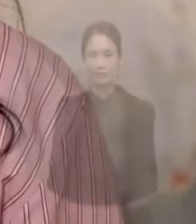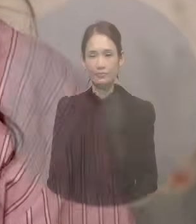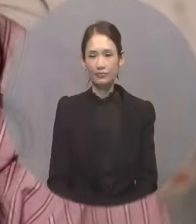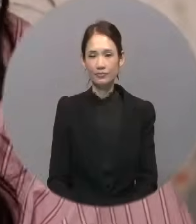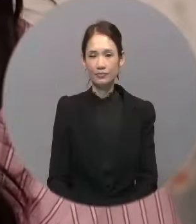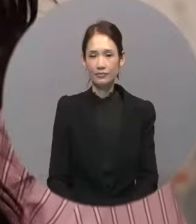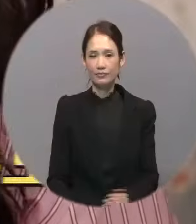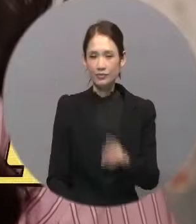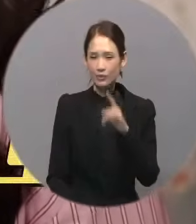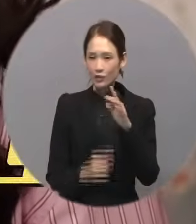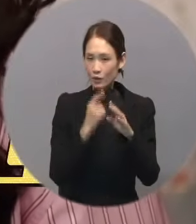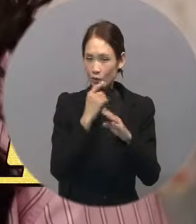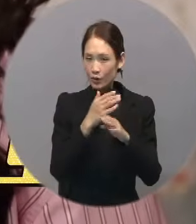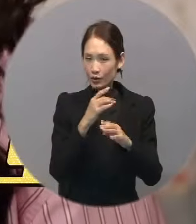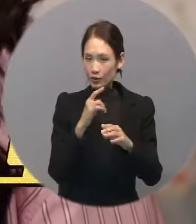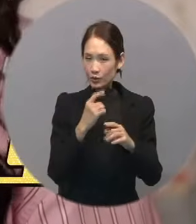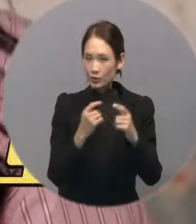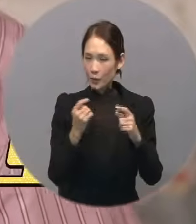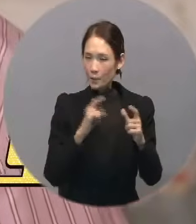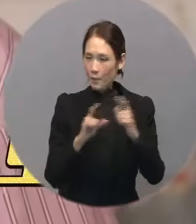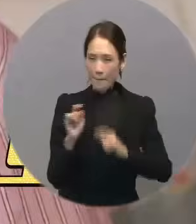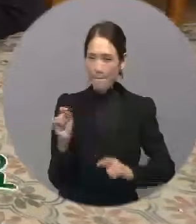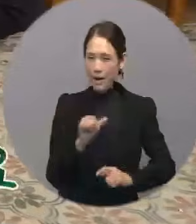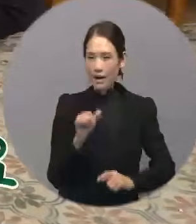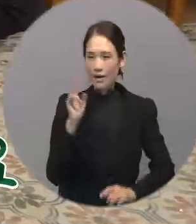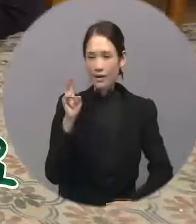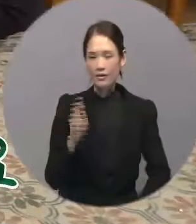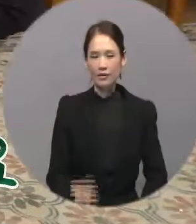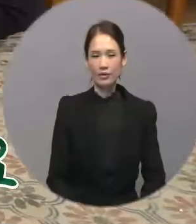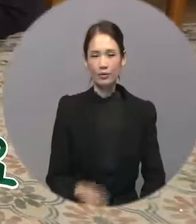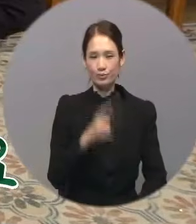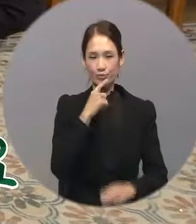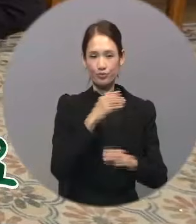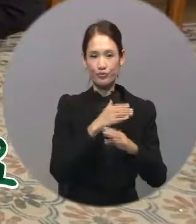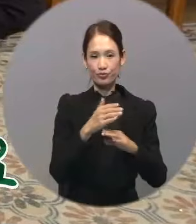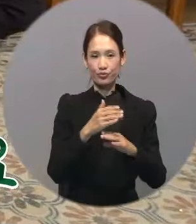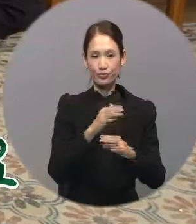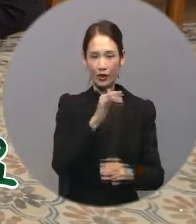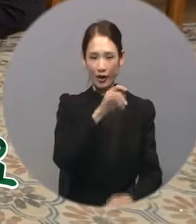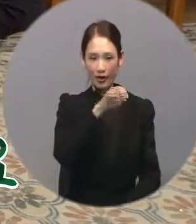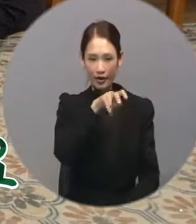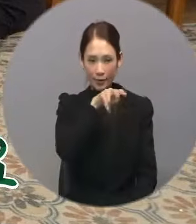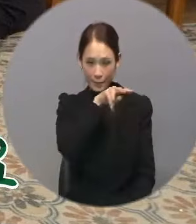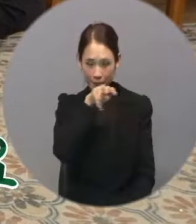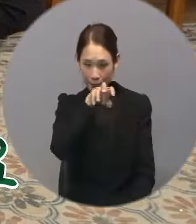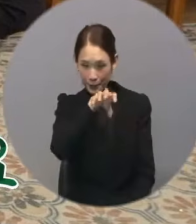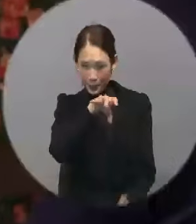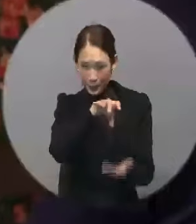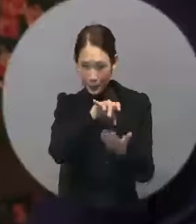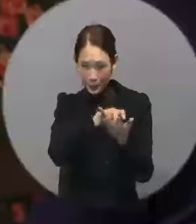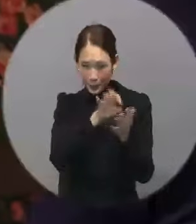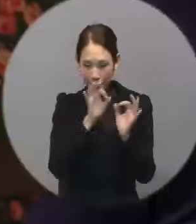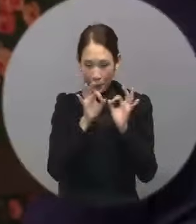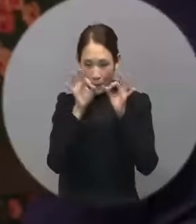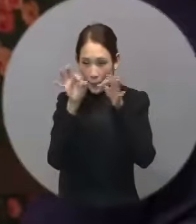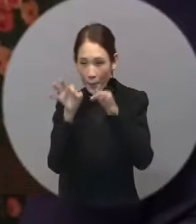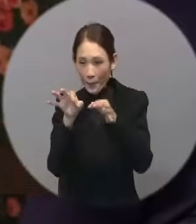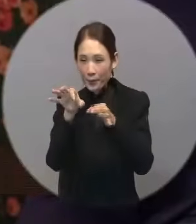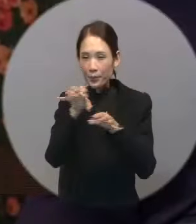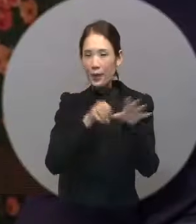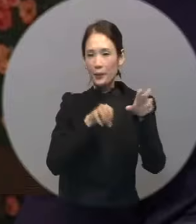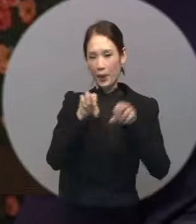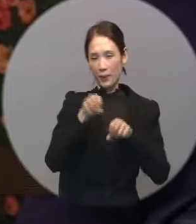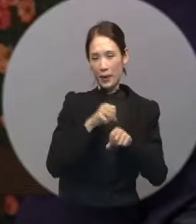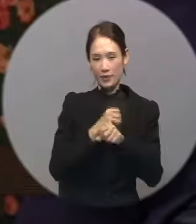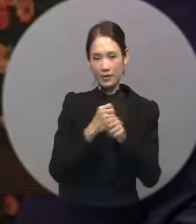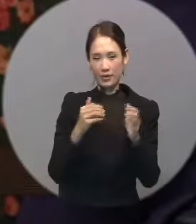저는 근데 북한이 생각보다 빨랐을 것 같아요. 왜냐하면 북한이 해킹 진짜 잘하잖아요. 그만큼 뛰어난 인재들을 이